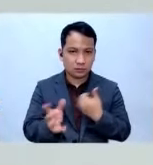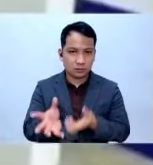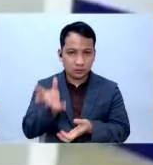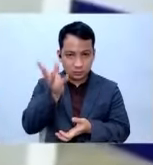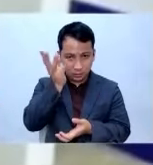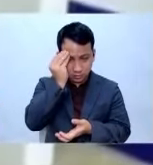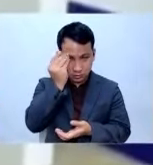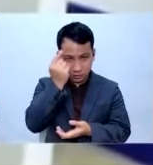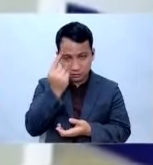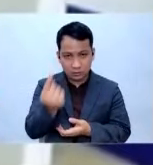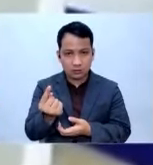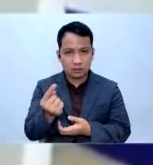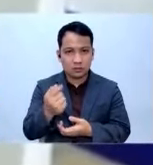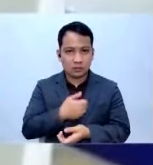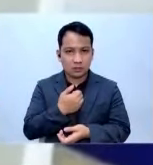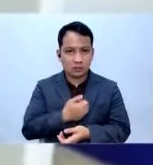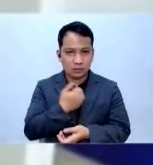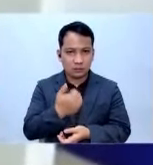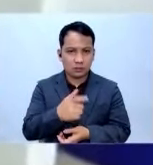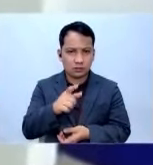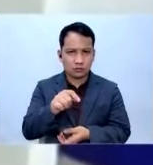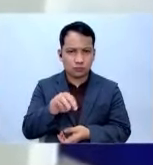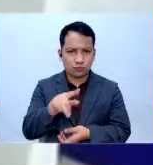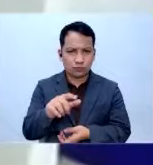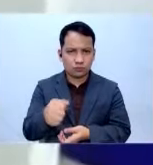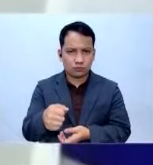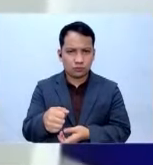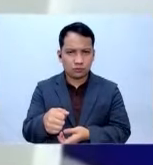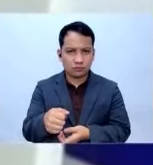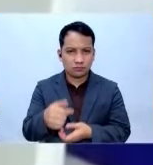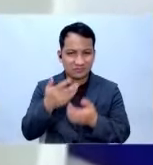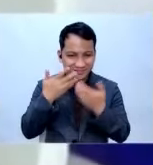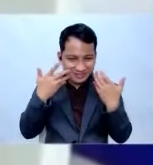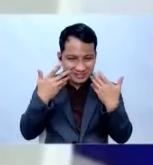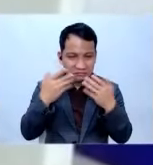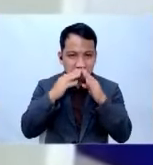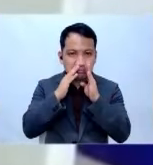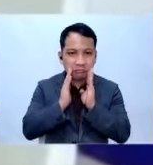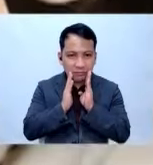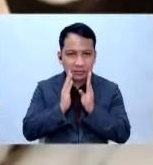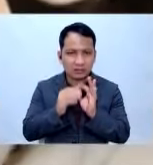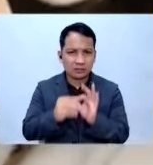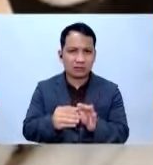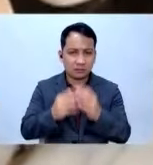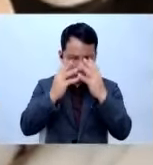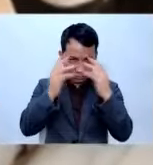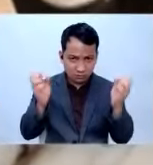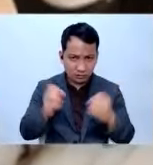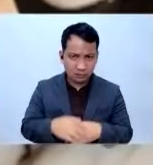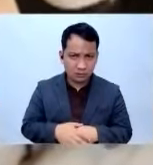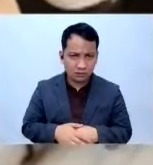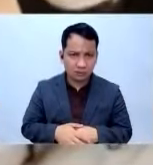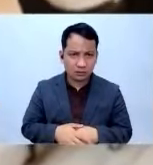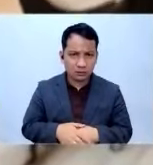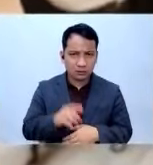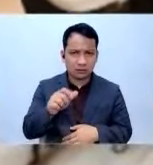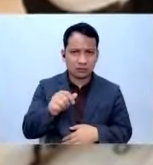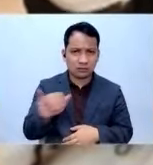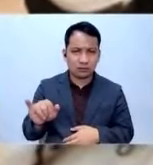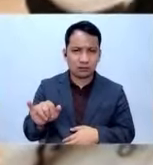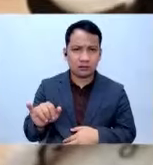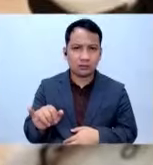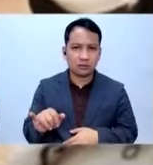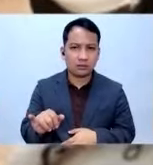May emosyon din daw si Tong Tong. Kaya niyang sumaya, malungkot at magalit. Ginawa ang batang AI ng Beijing Institute